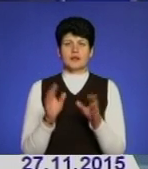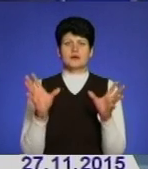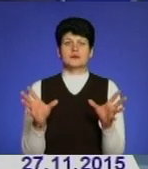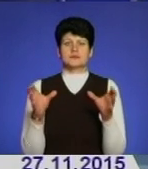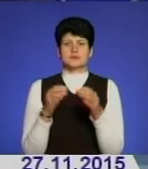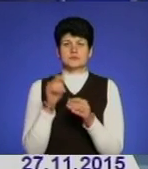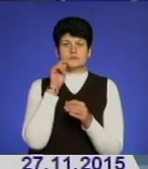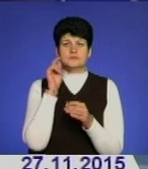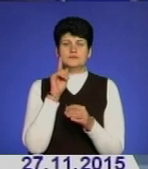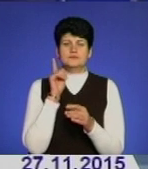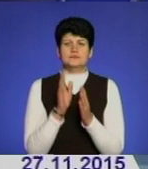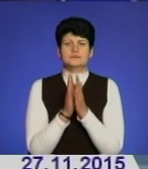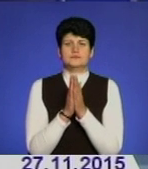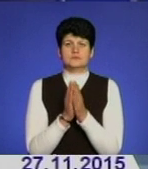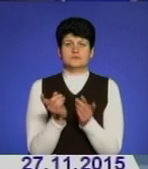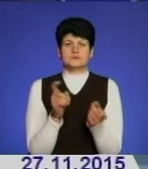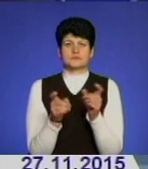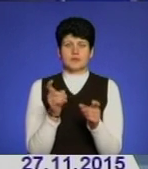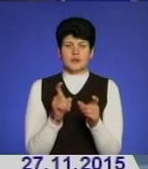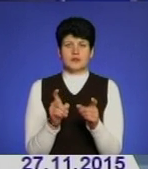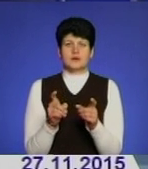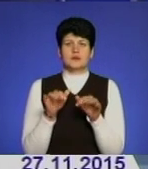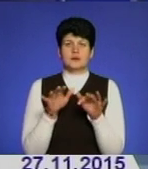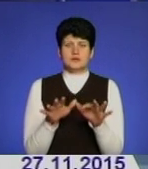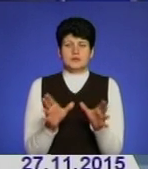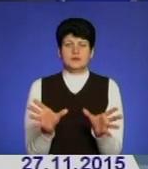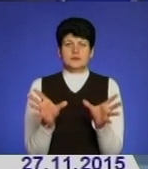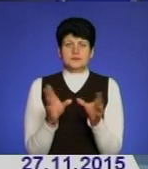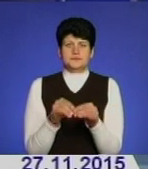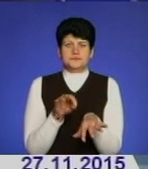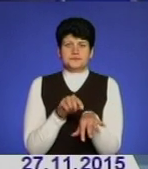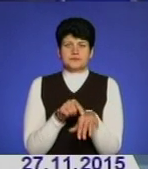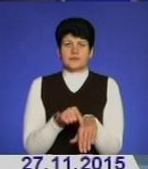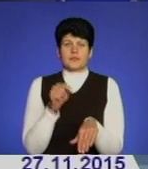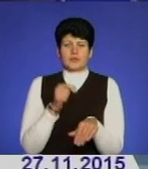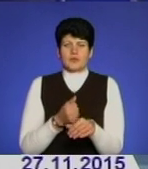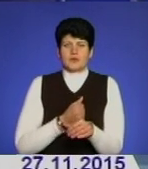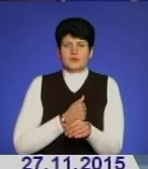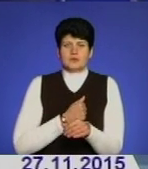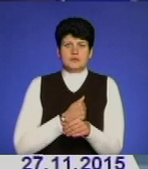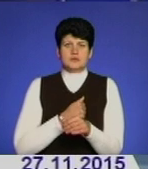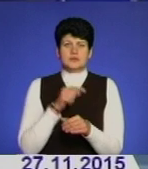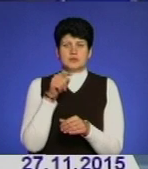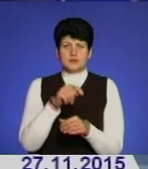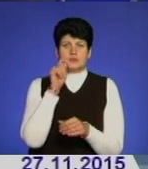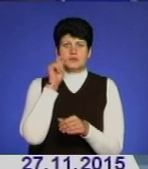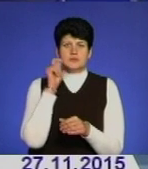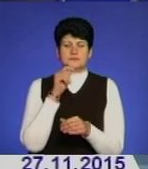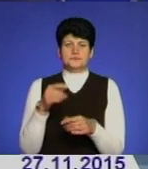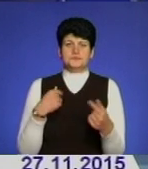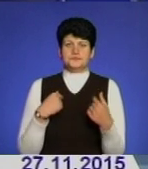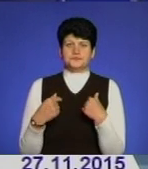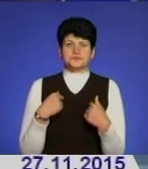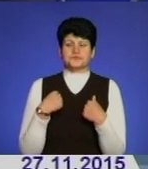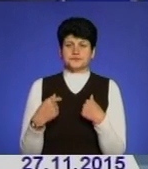української молоді закликає долучитися до акції «Сопричастя» на знак духовної єдності з тими поколіннями українців, які постраждали в часи Великого